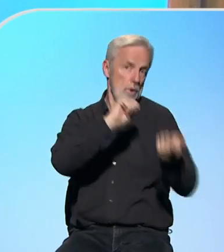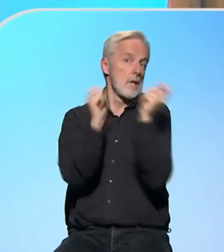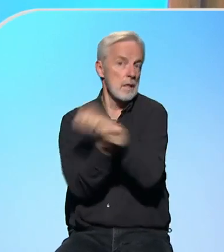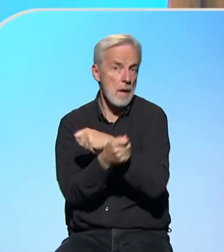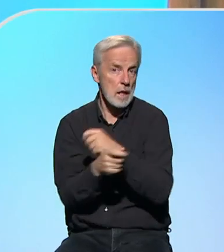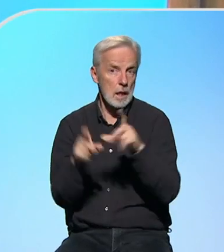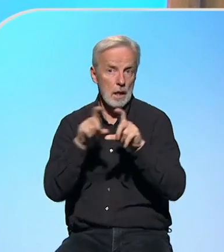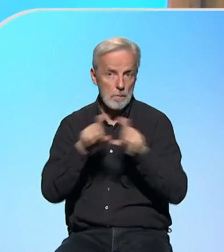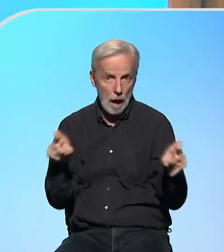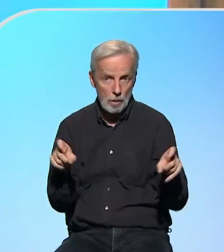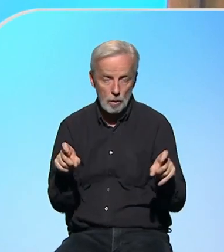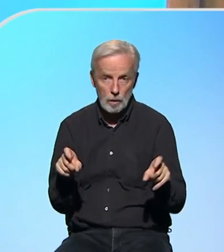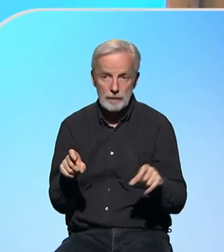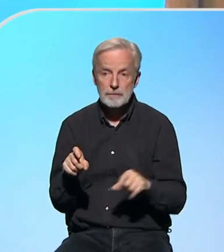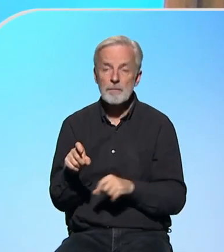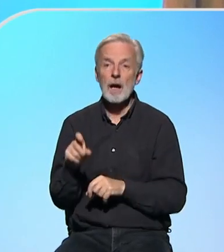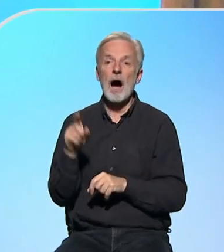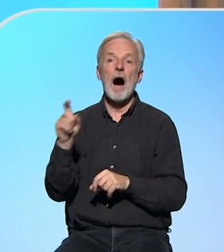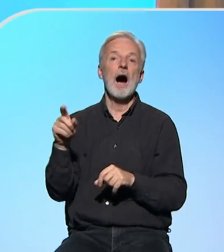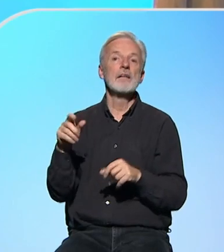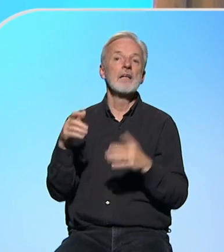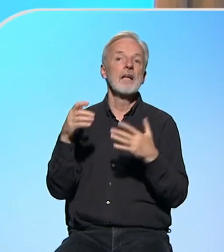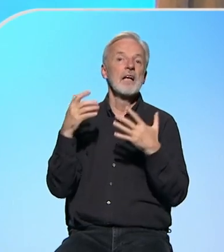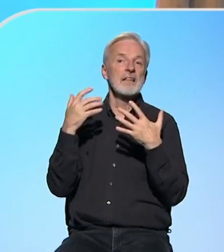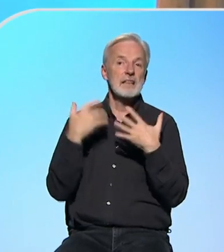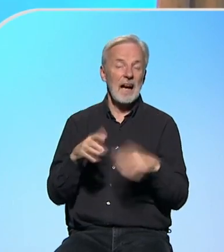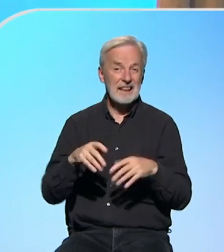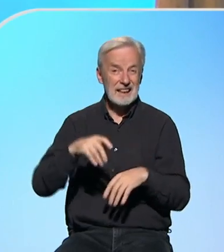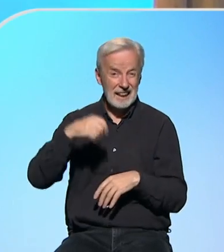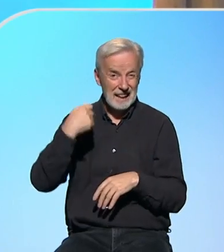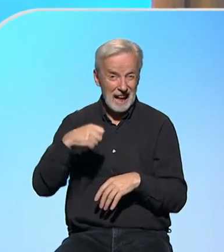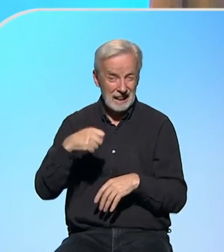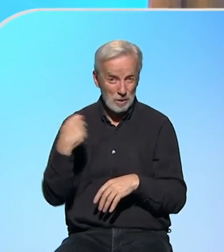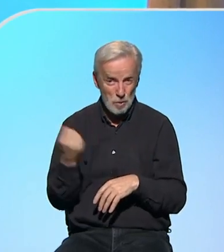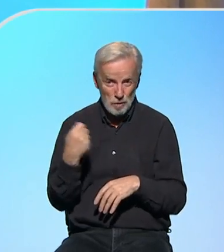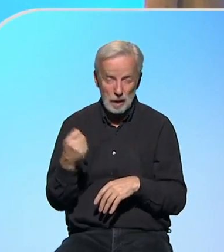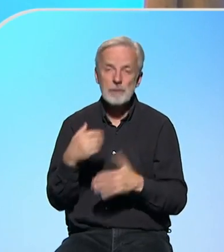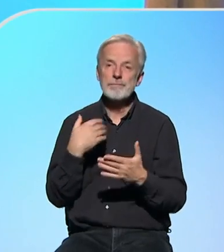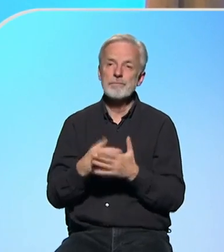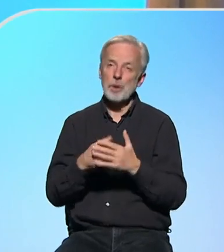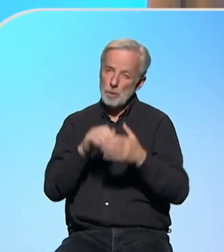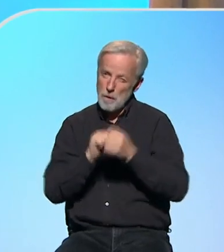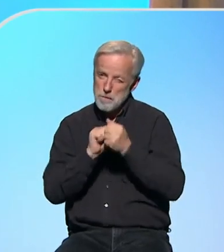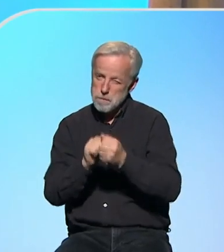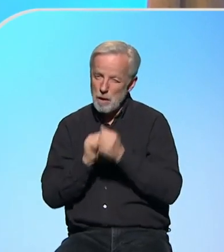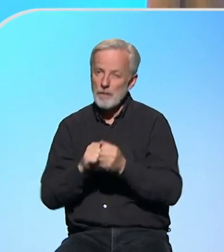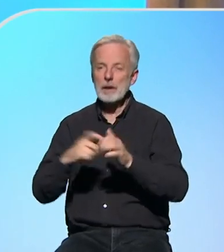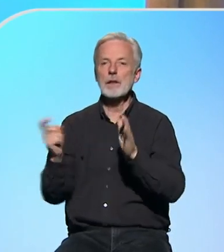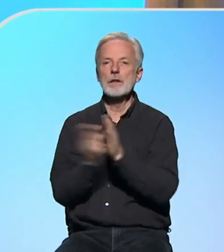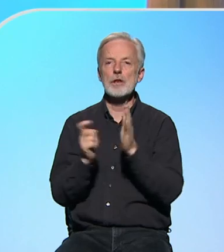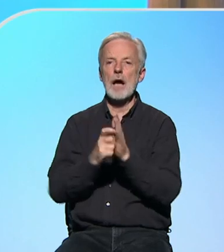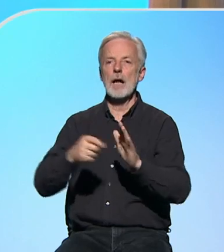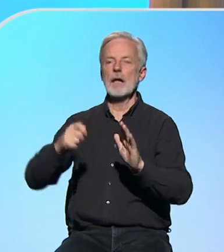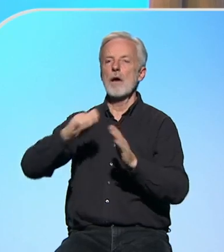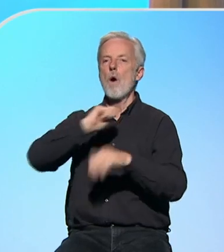přicházet o ty pro ně super drahý úvěry, tak se snažili protlačit aspoň nějakou sankci, kterou můžou proti klientům uplatnit, ať je prostě